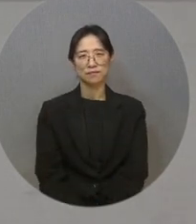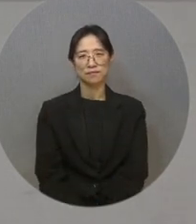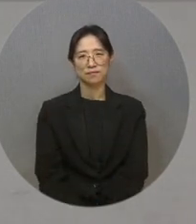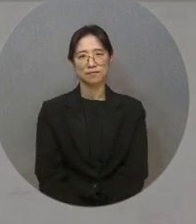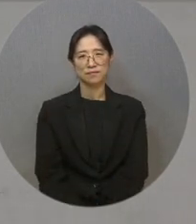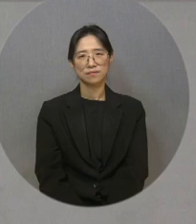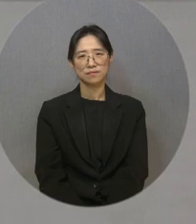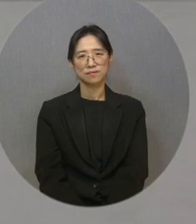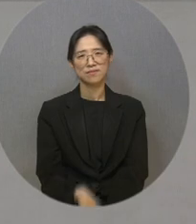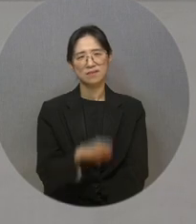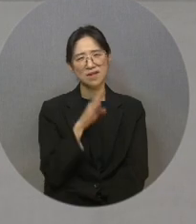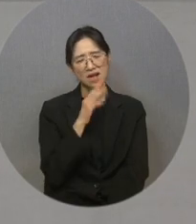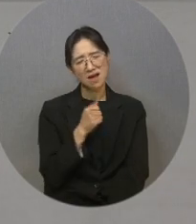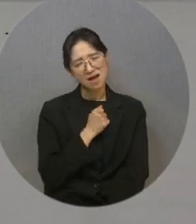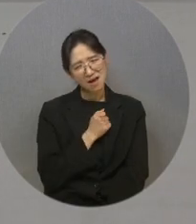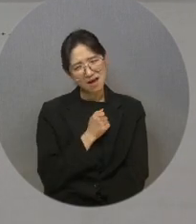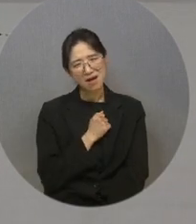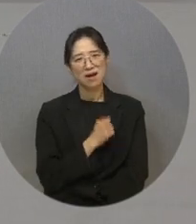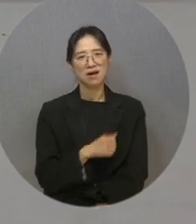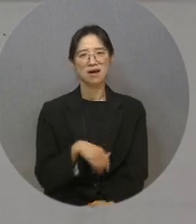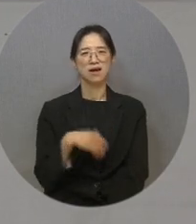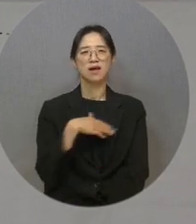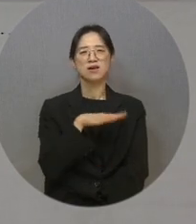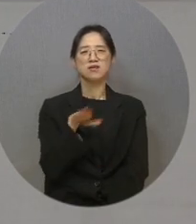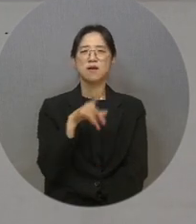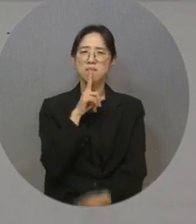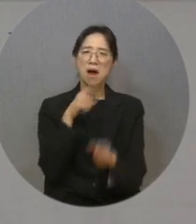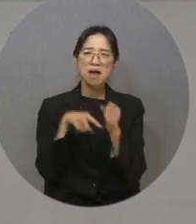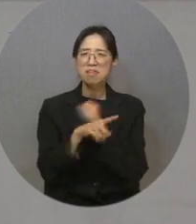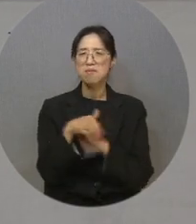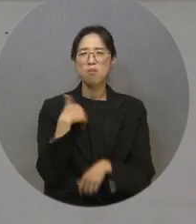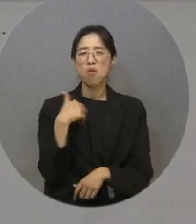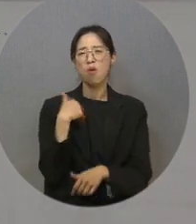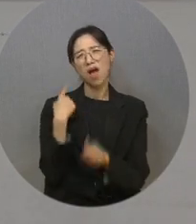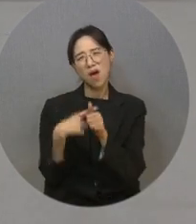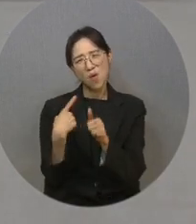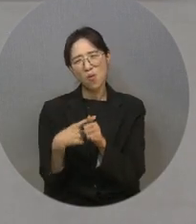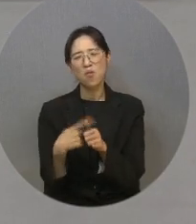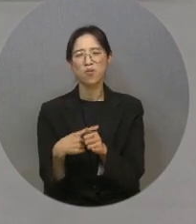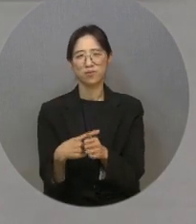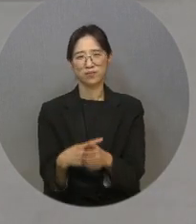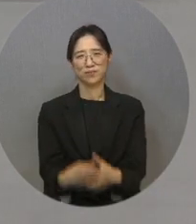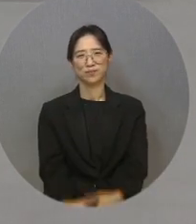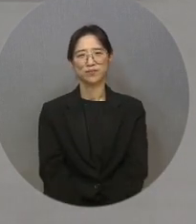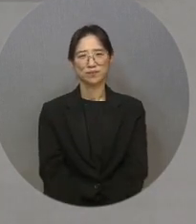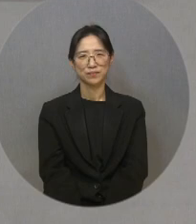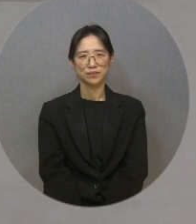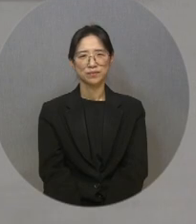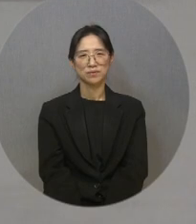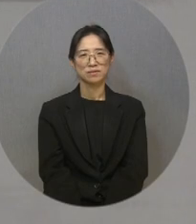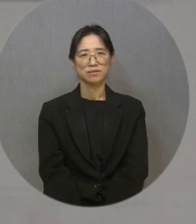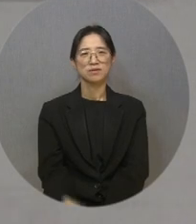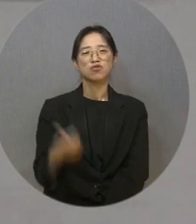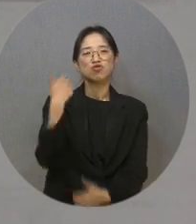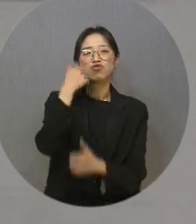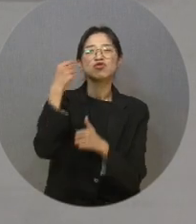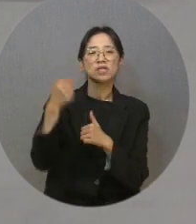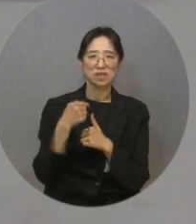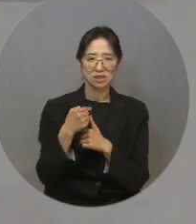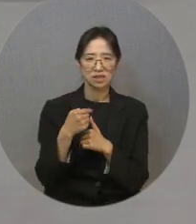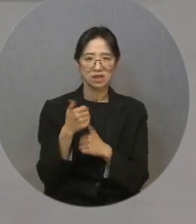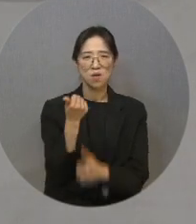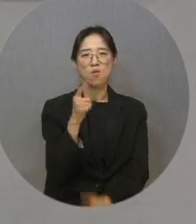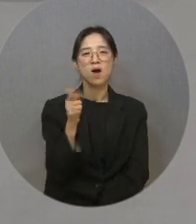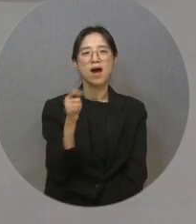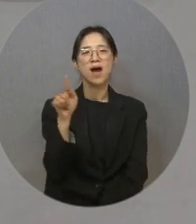그게 원통한 노릇이지. 우리가 어떤 말의 뜻인지도 모르고 욕하고 있어요. 그게 누가 시켰습니까?